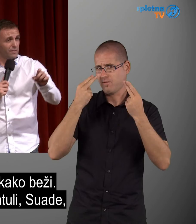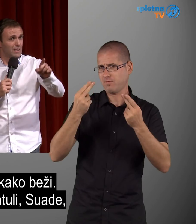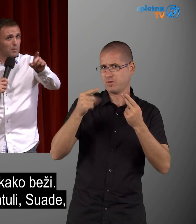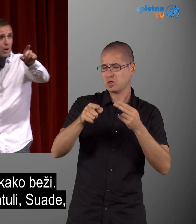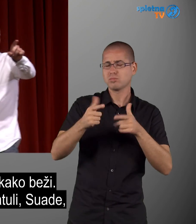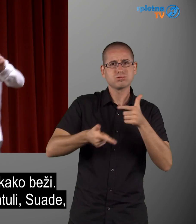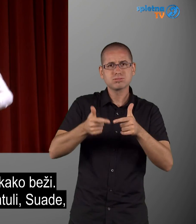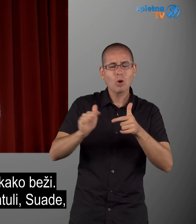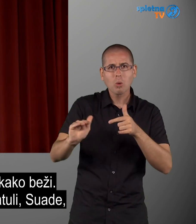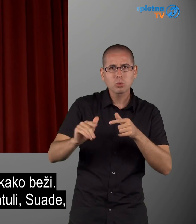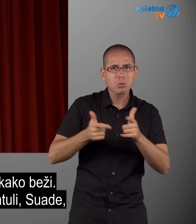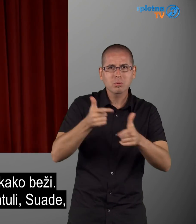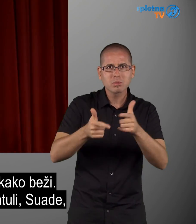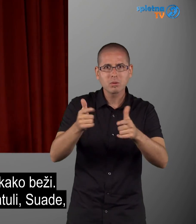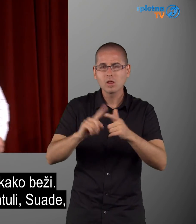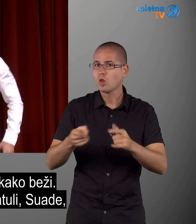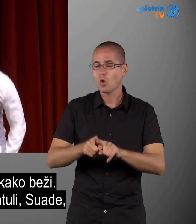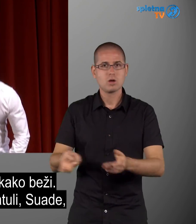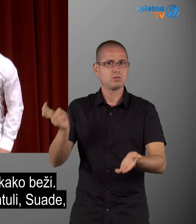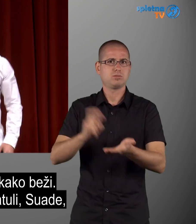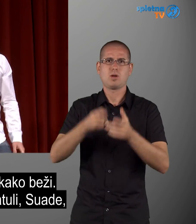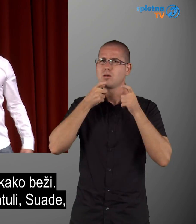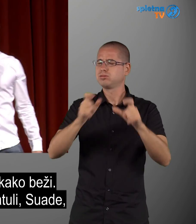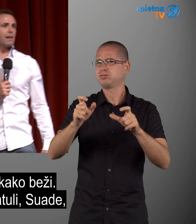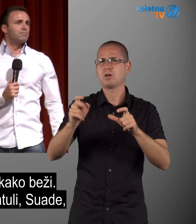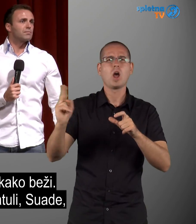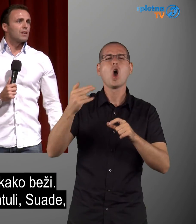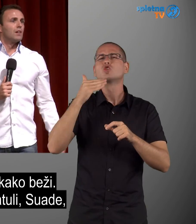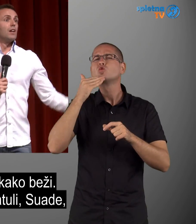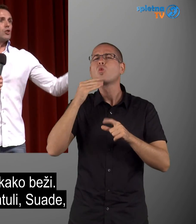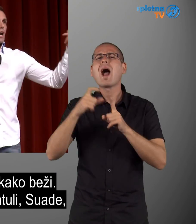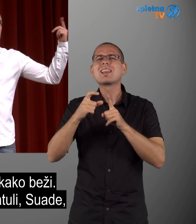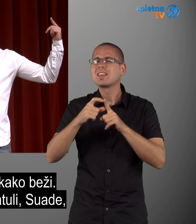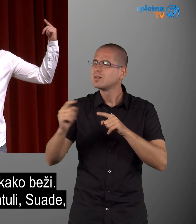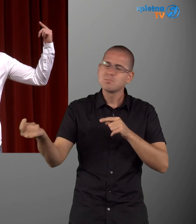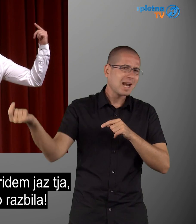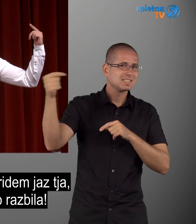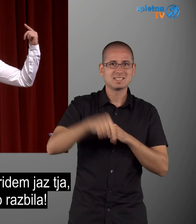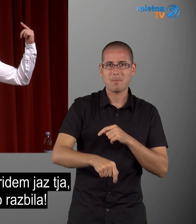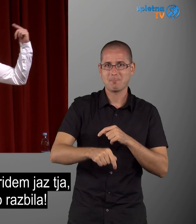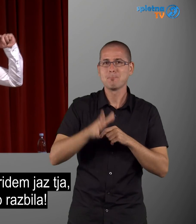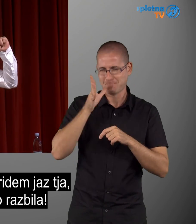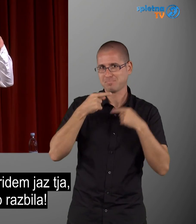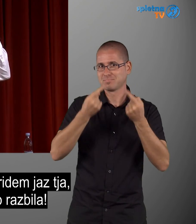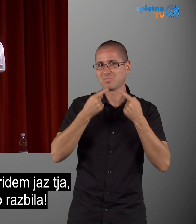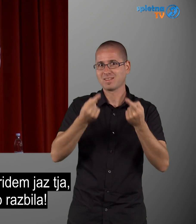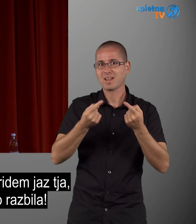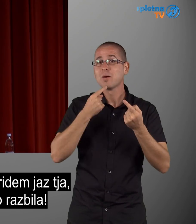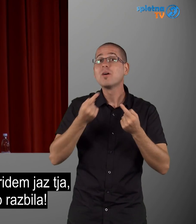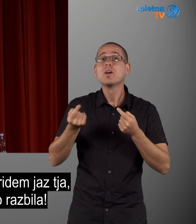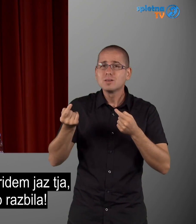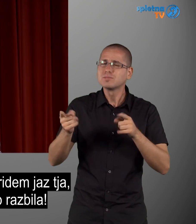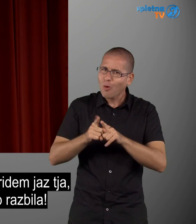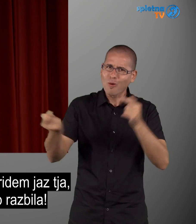Zdaj ona vidi malo, da kako bježni. Tako se digne. Svode! Da vas vamo! Odmah, kaj dođem